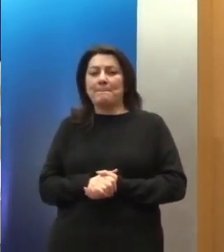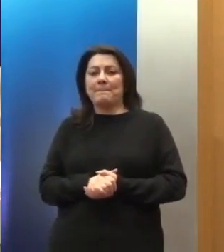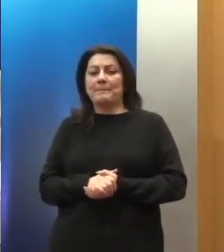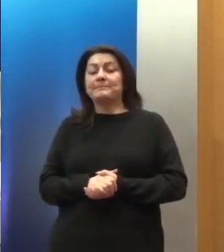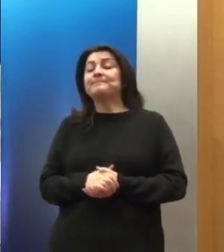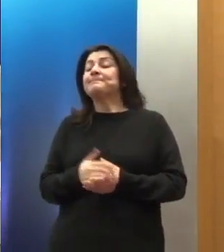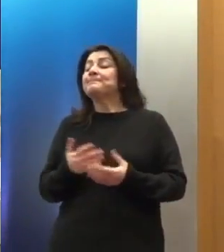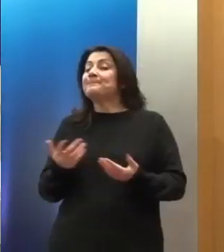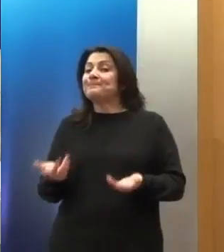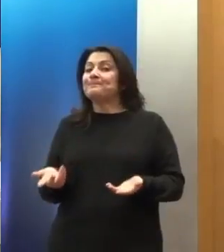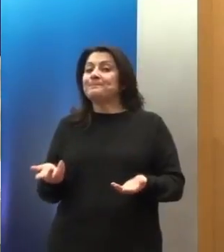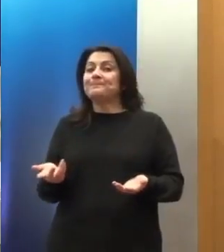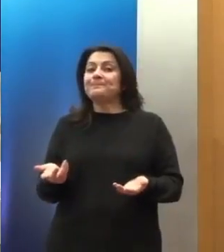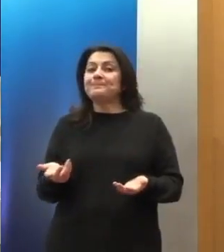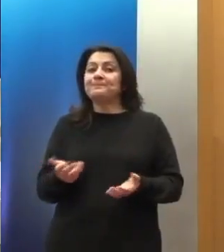Έτσι,